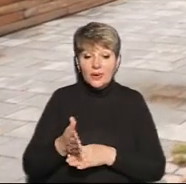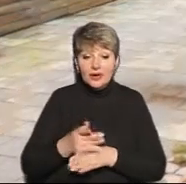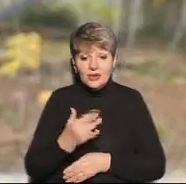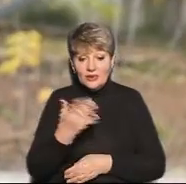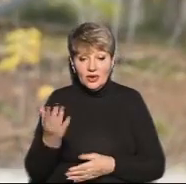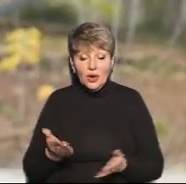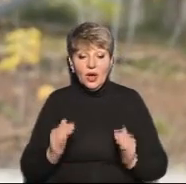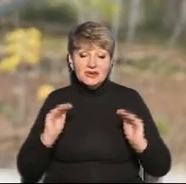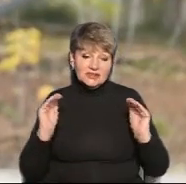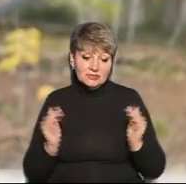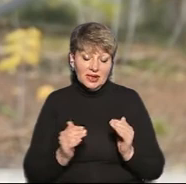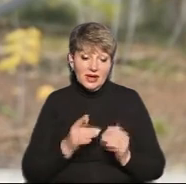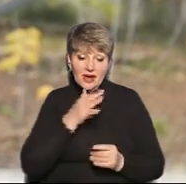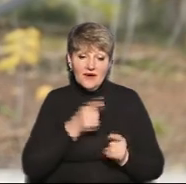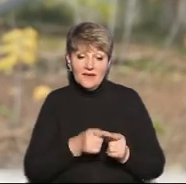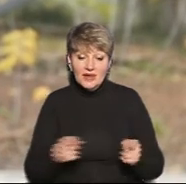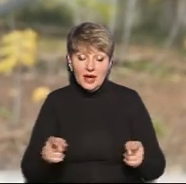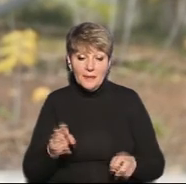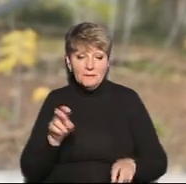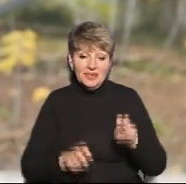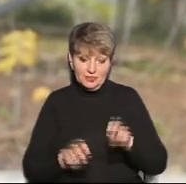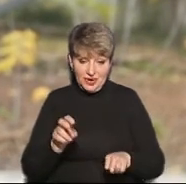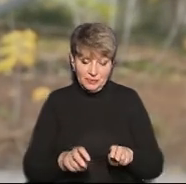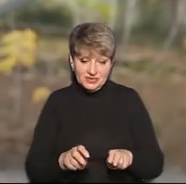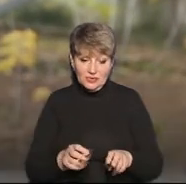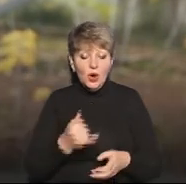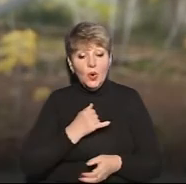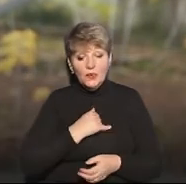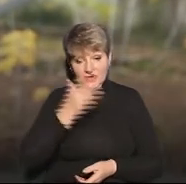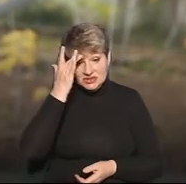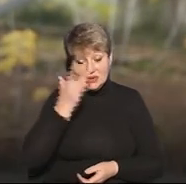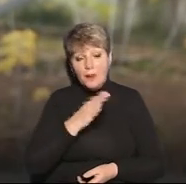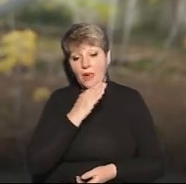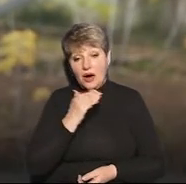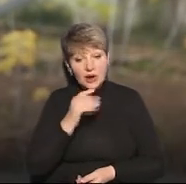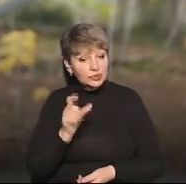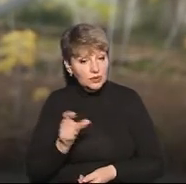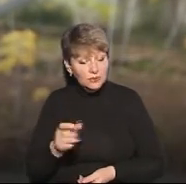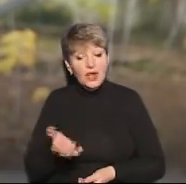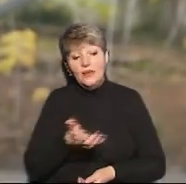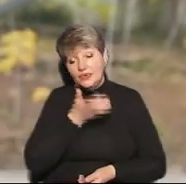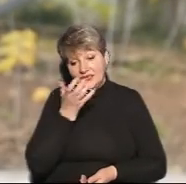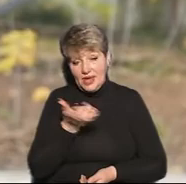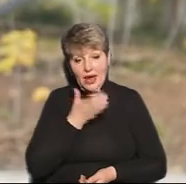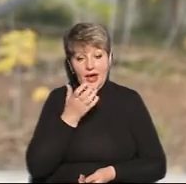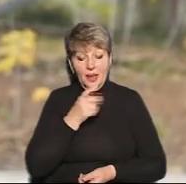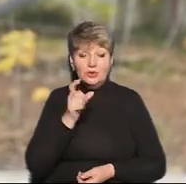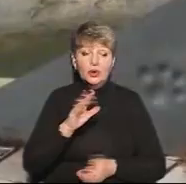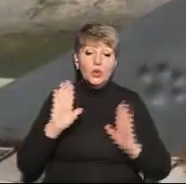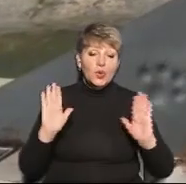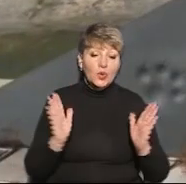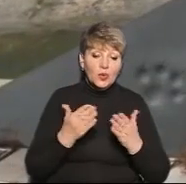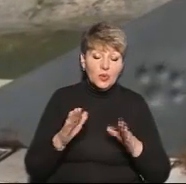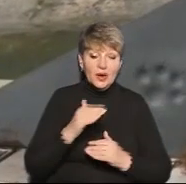змінилася. Сезонне підприємство, тому в нас влітку багато людей, тому що тепло, люди